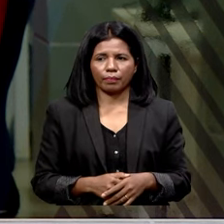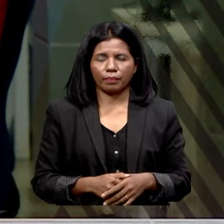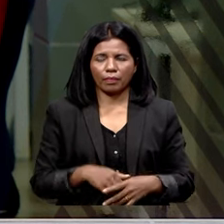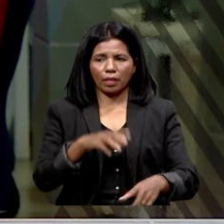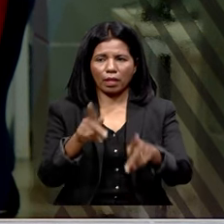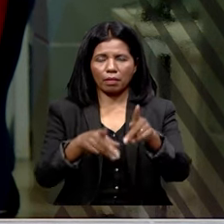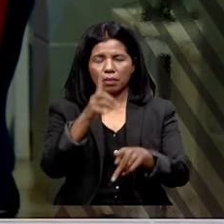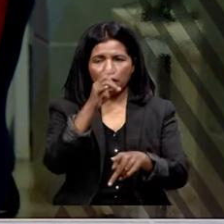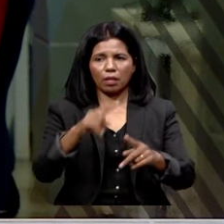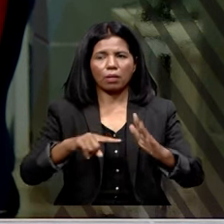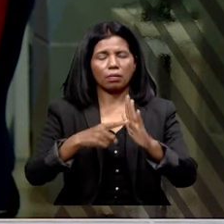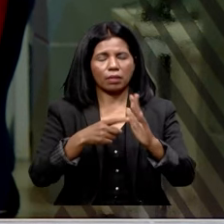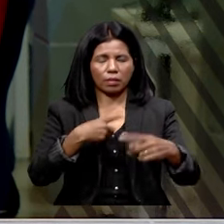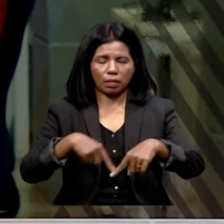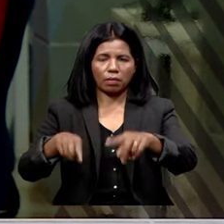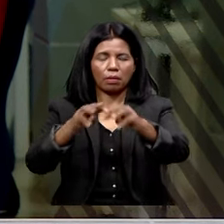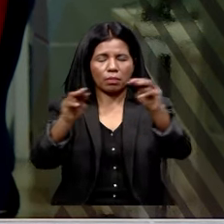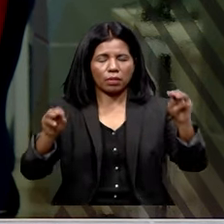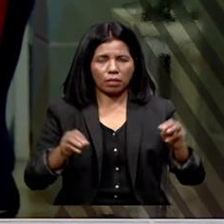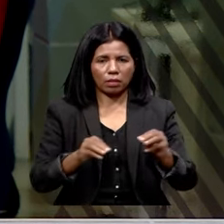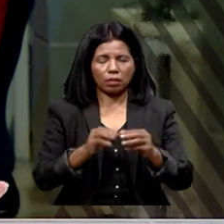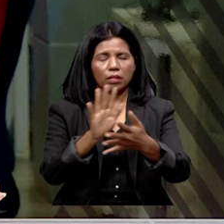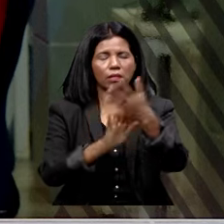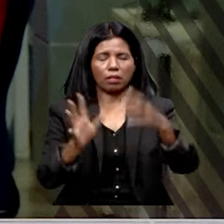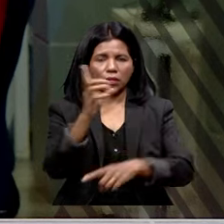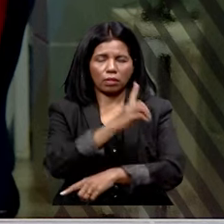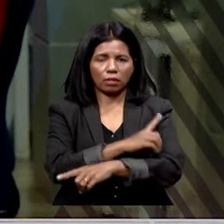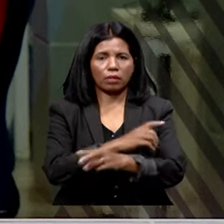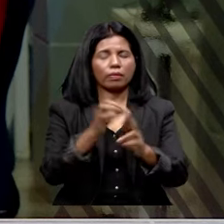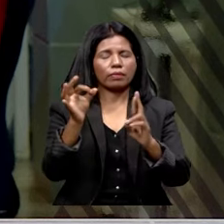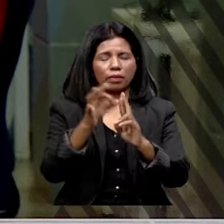População redile a rua La Viagem para o município onde celebra Lorong Finado.